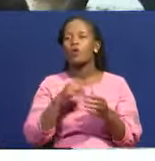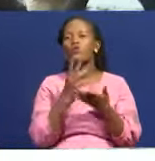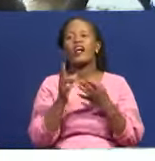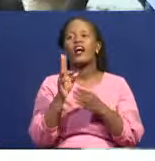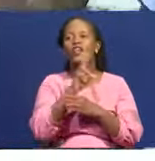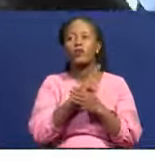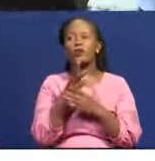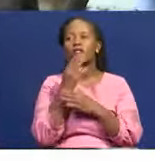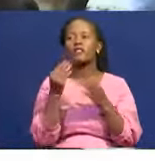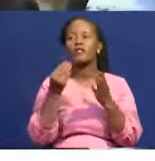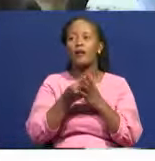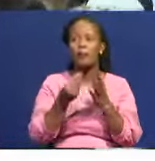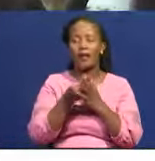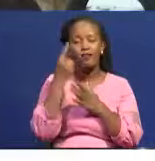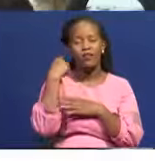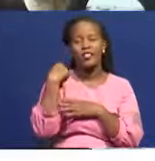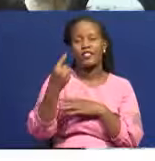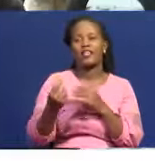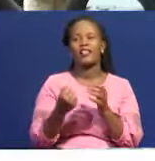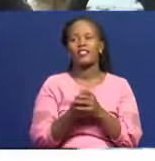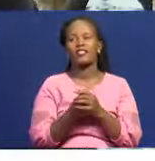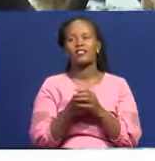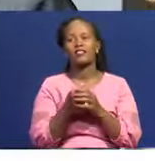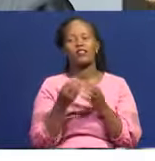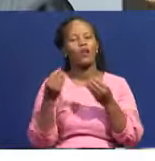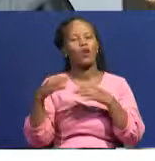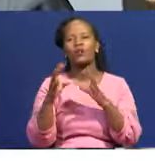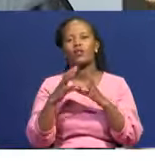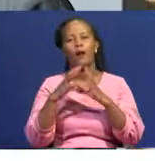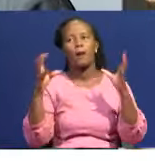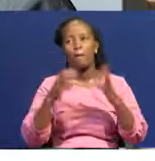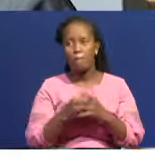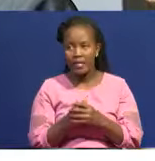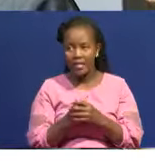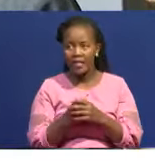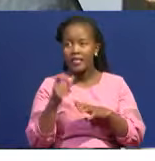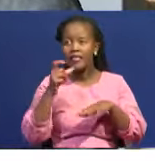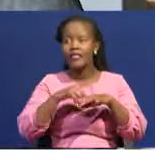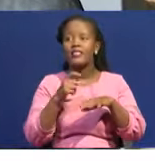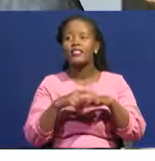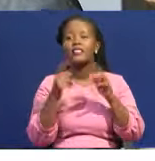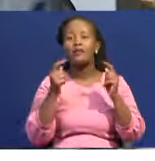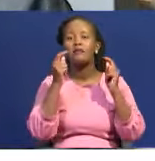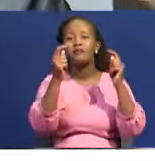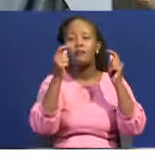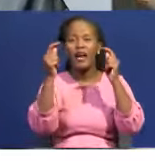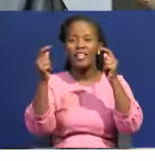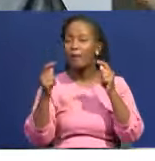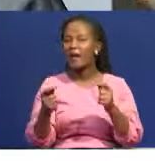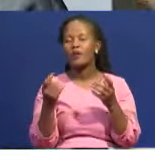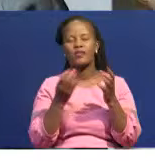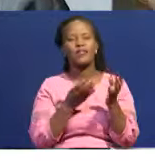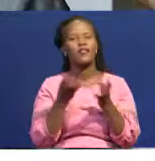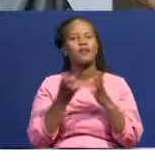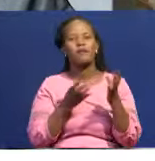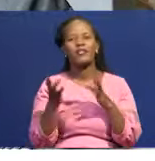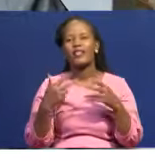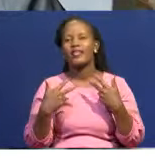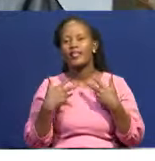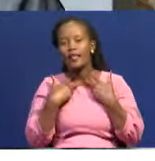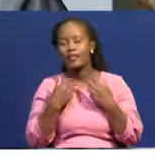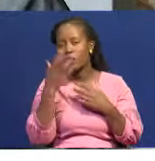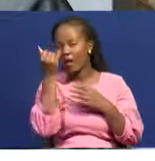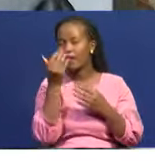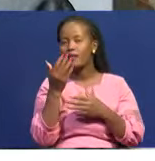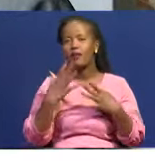jana. Kisikali kuna maandamano, tunatumia pesa ya jana, hakuna kitu. Sisi wenye kuna maandamano biashara ngambe na athari kwa njia. Kuna customer anakuja kukumba hiyo, anaogopa